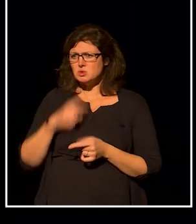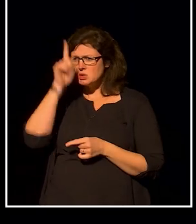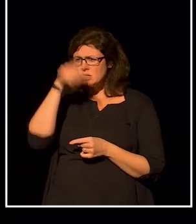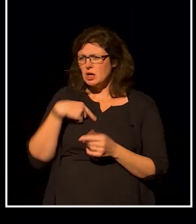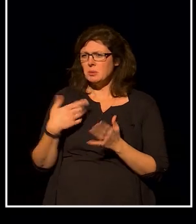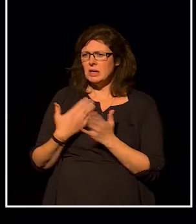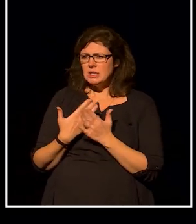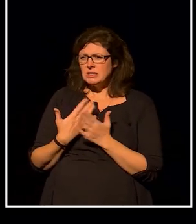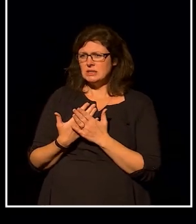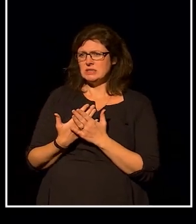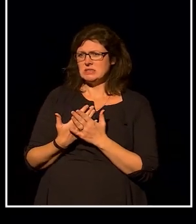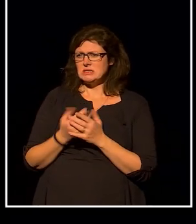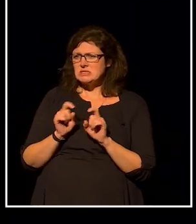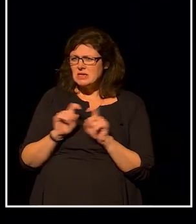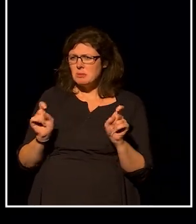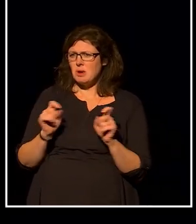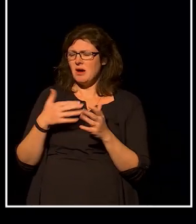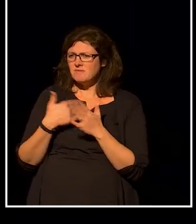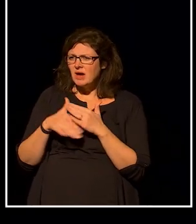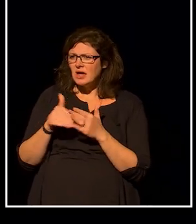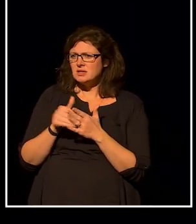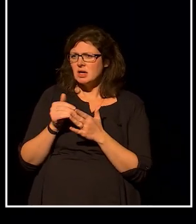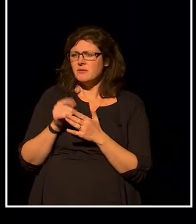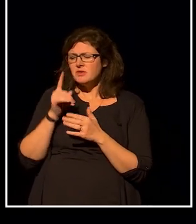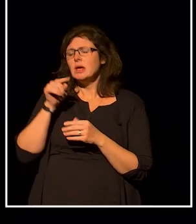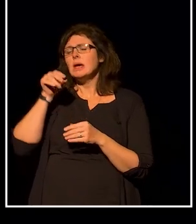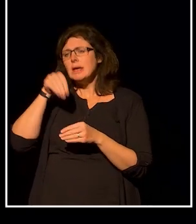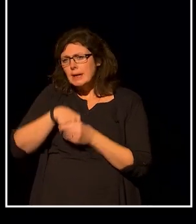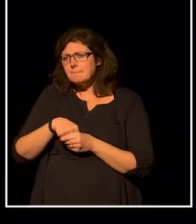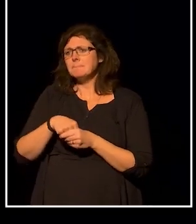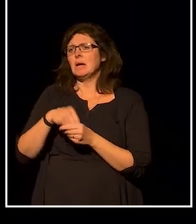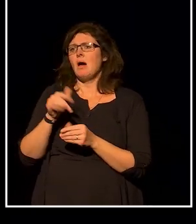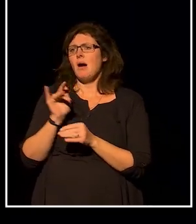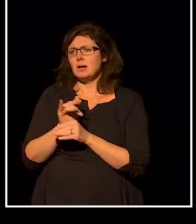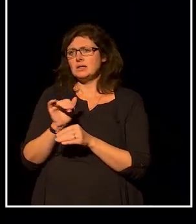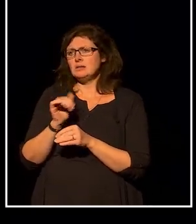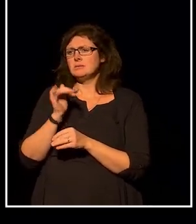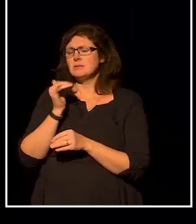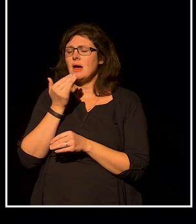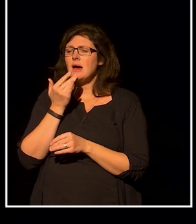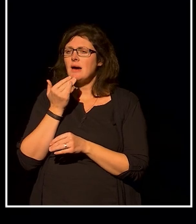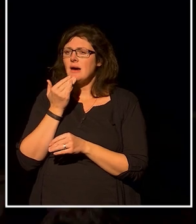in dem Antisemitismus zu, aber das Problem geht, glaube ich, noch weiter. Vielleicht können Sie dazu noch mal was sagen.